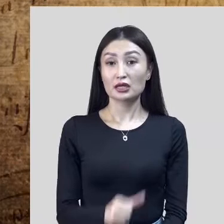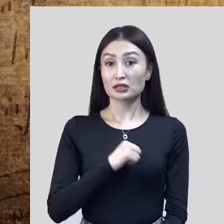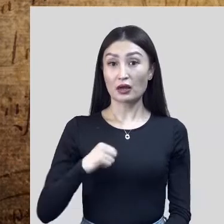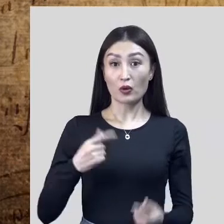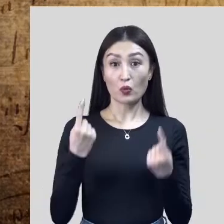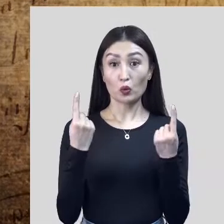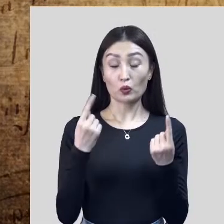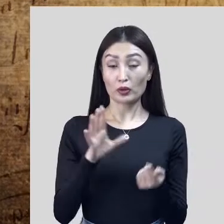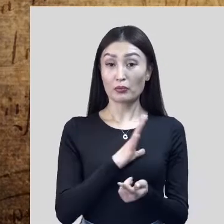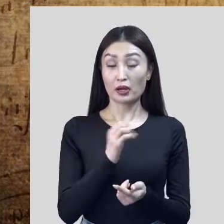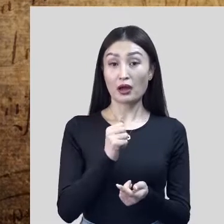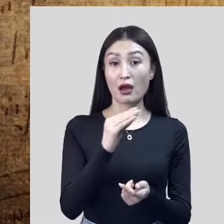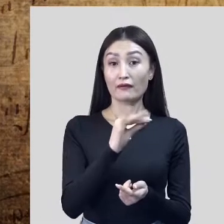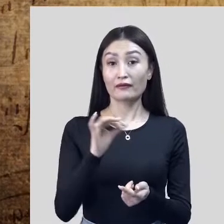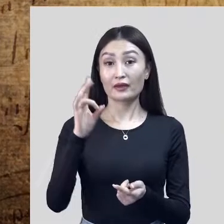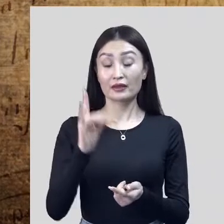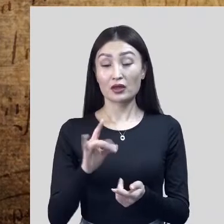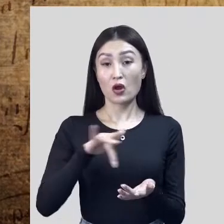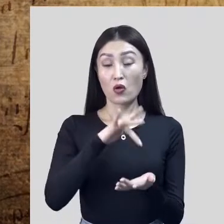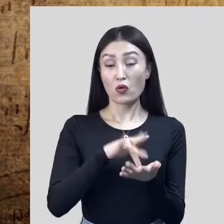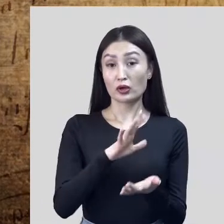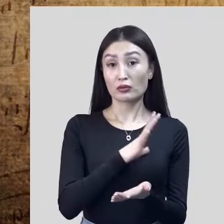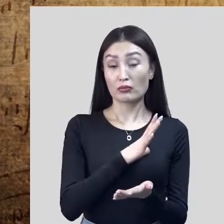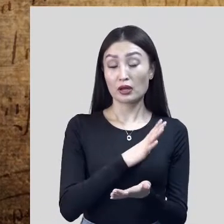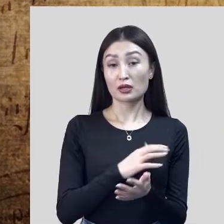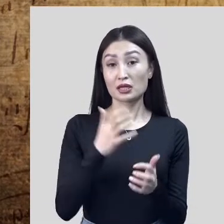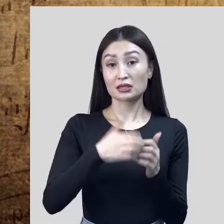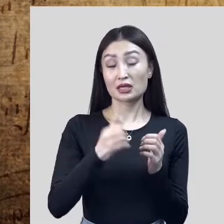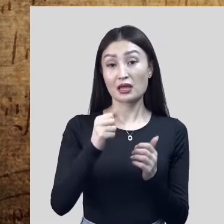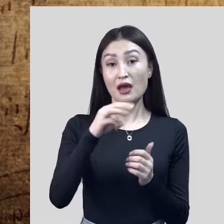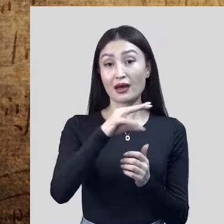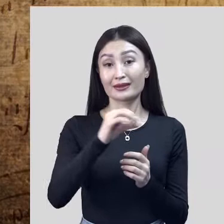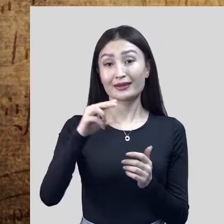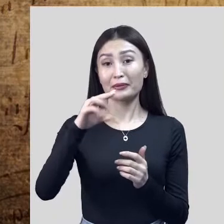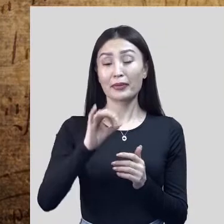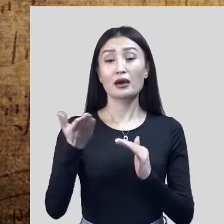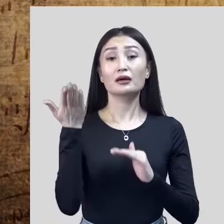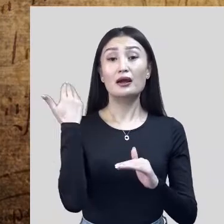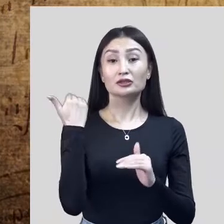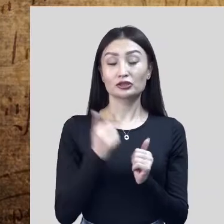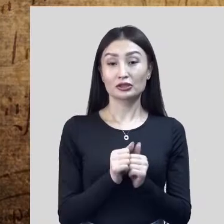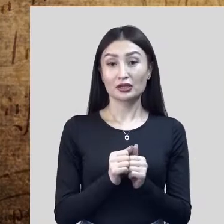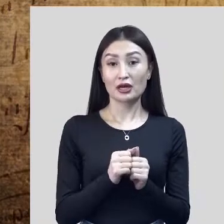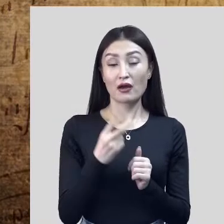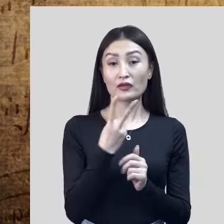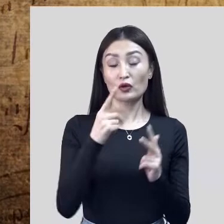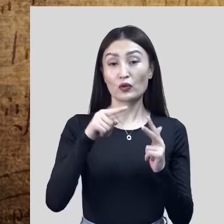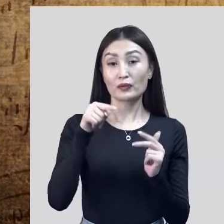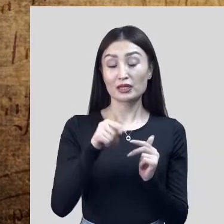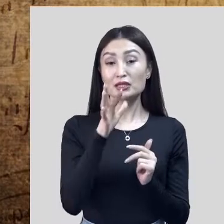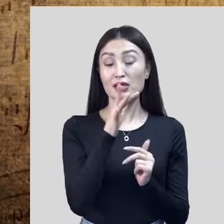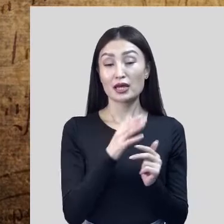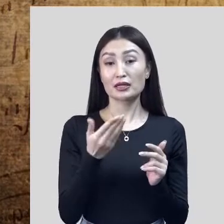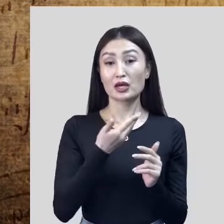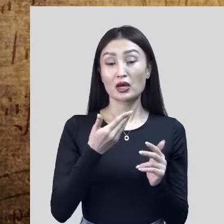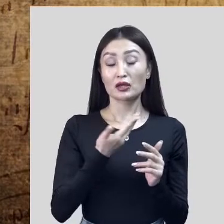Самым крупным полисом были Афины. Город был расположен в Средней Аттике, еще раньше. Во втором тысячелетии до н.э.